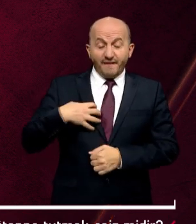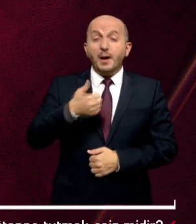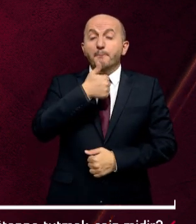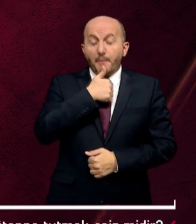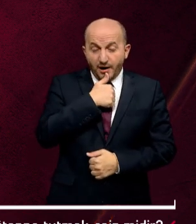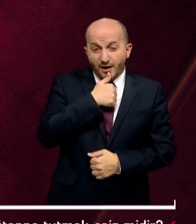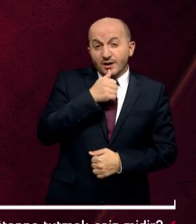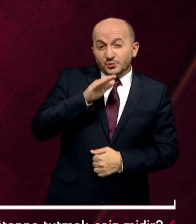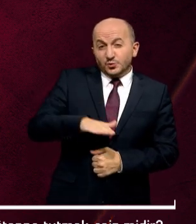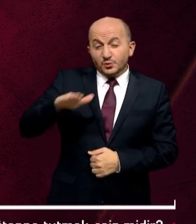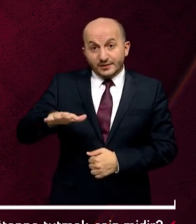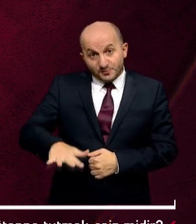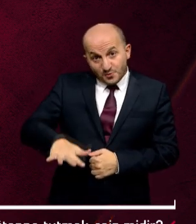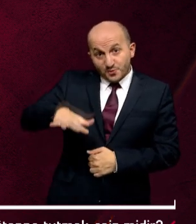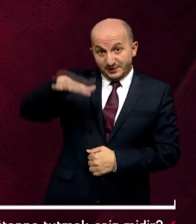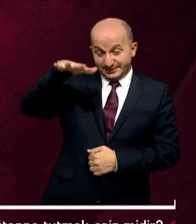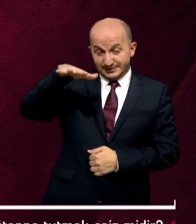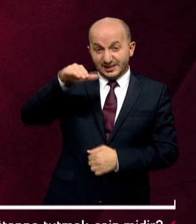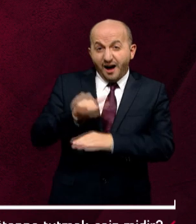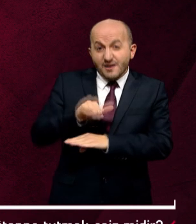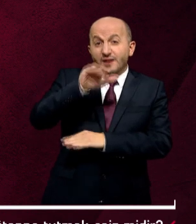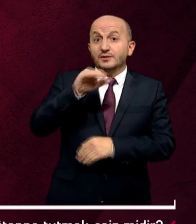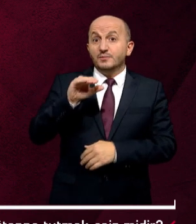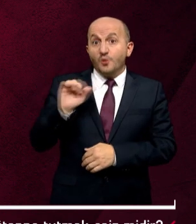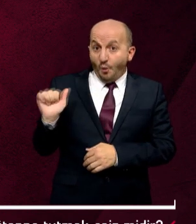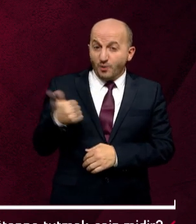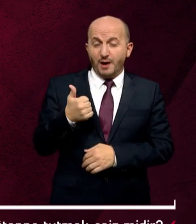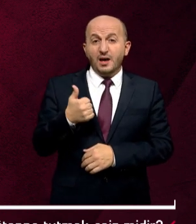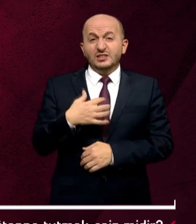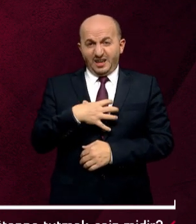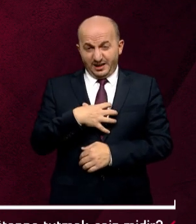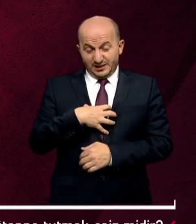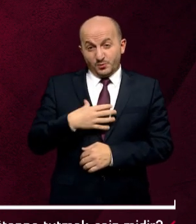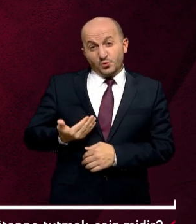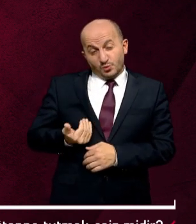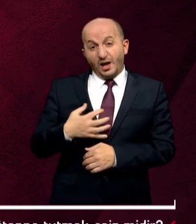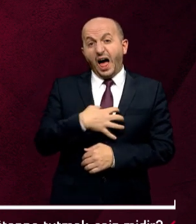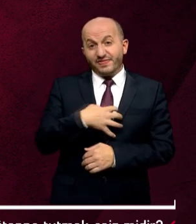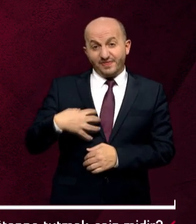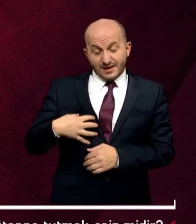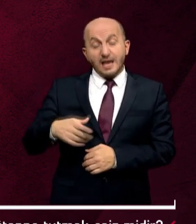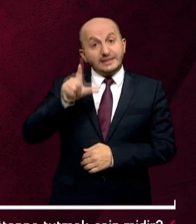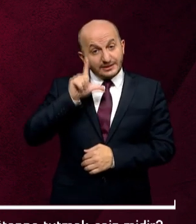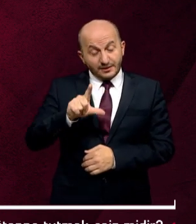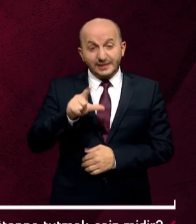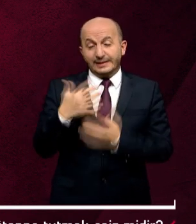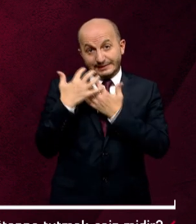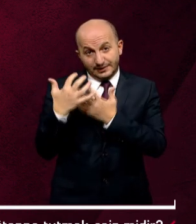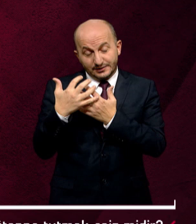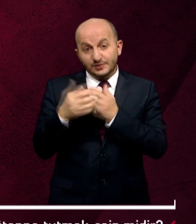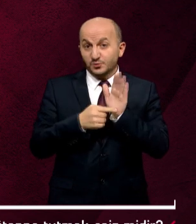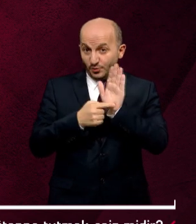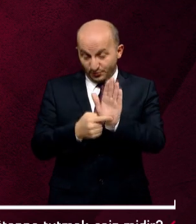baba, çocuklarının büyümesinde hayati bir rol almış bulunan süt anneye gerekli